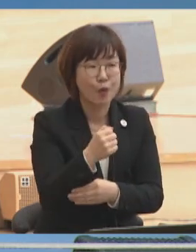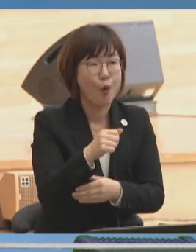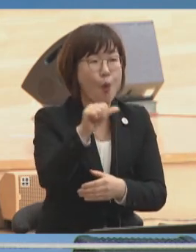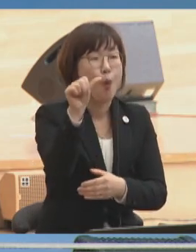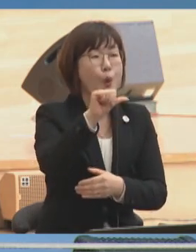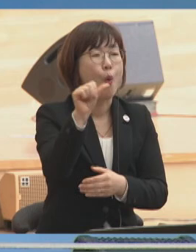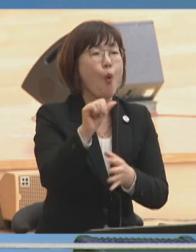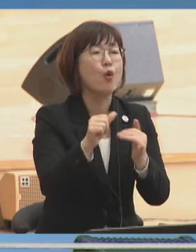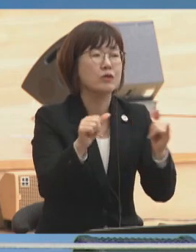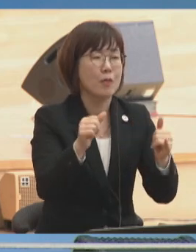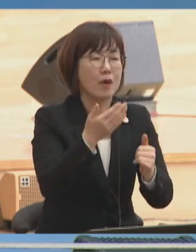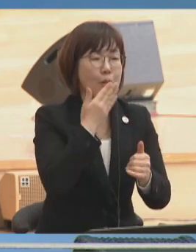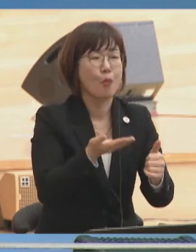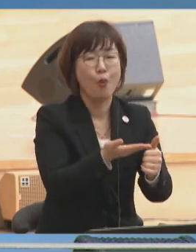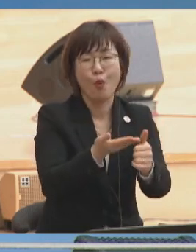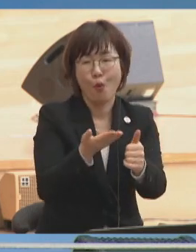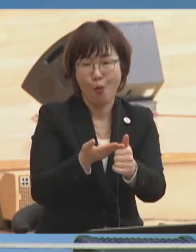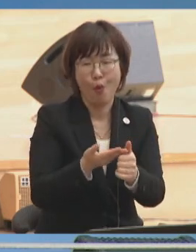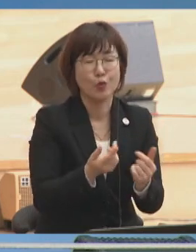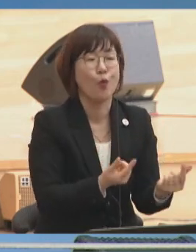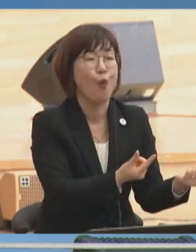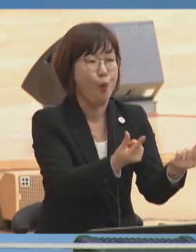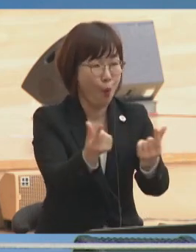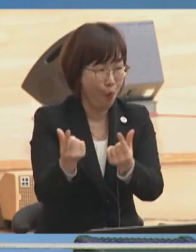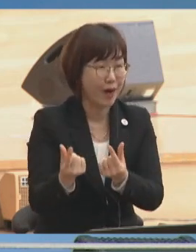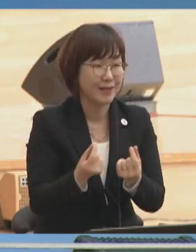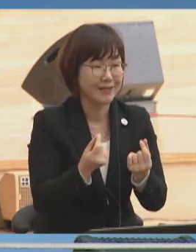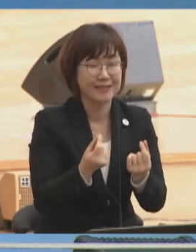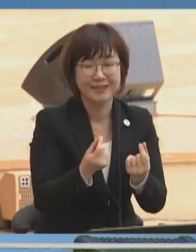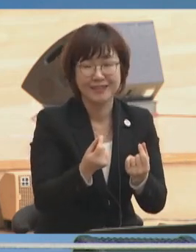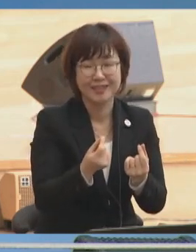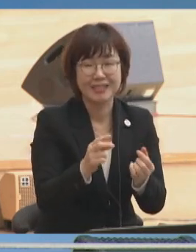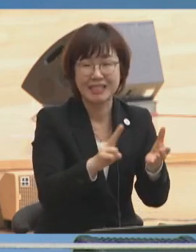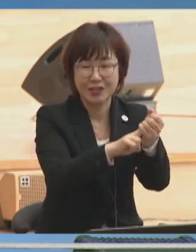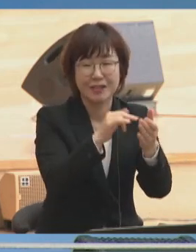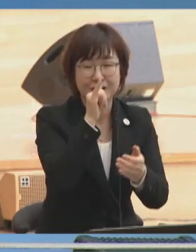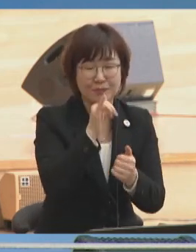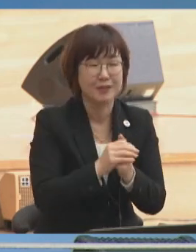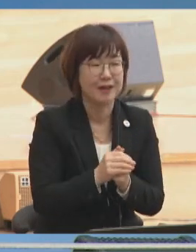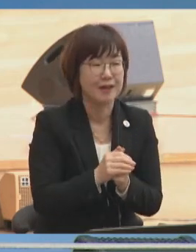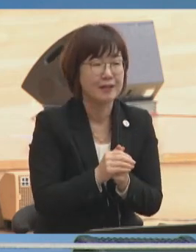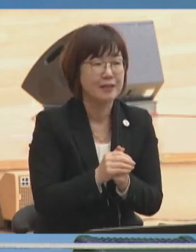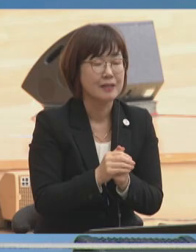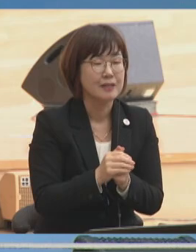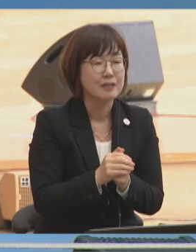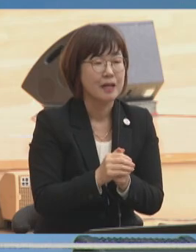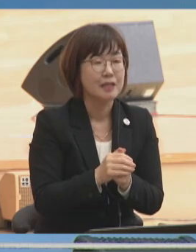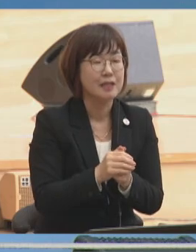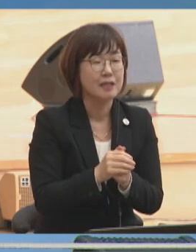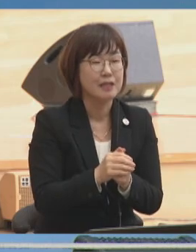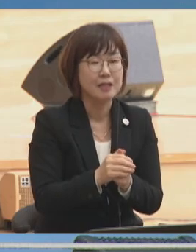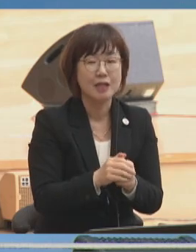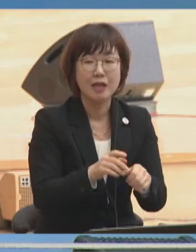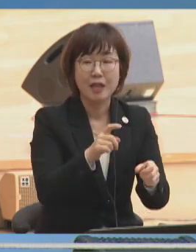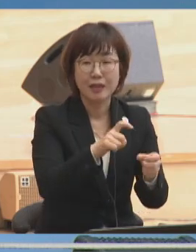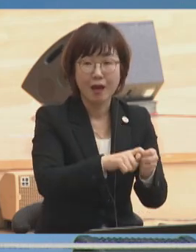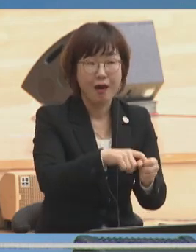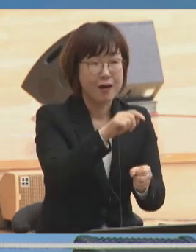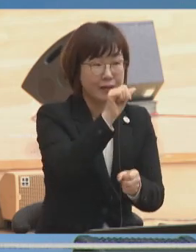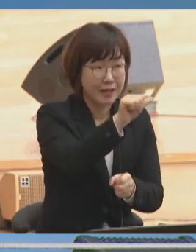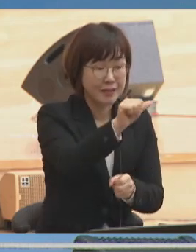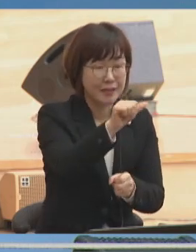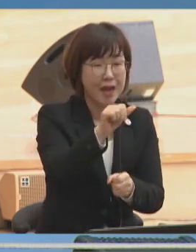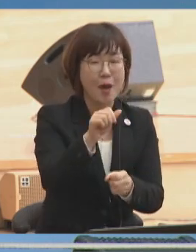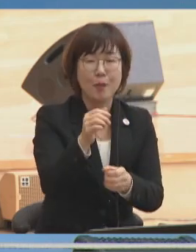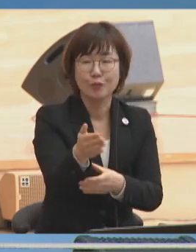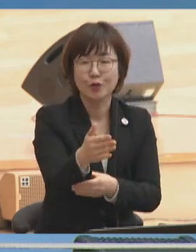똑같이 사복음서에 이렇게, 이건, 이런 예는 잘 없습니다. 자, 오병이어의 현장에서